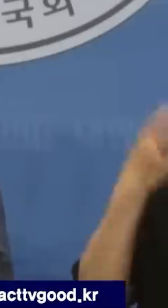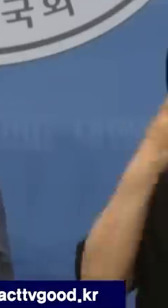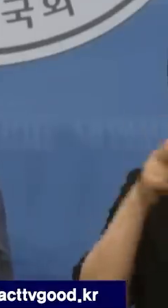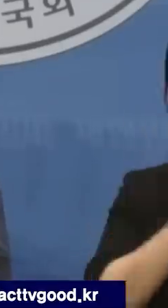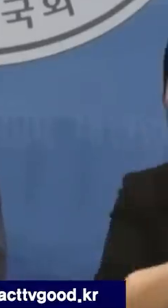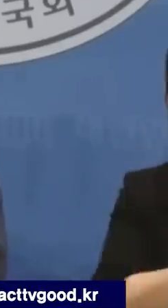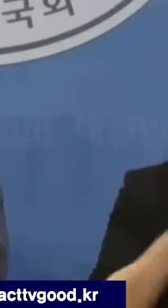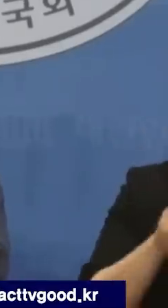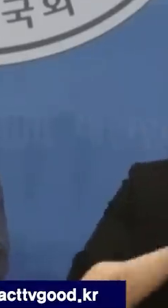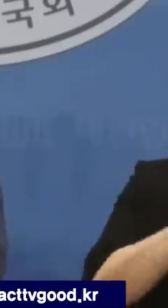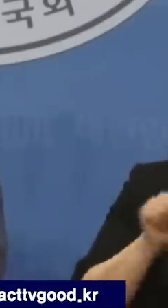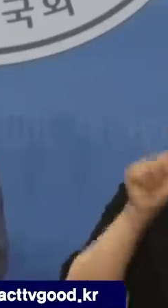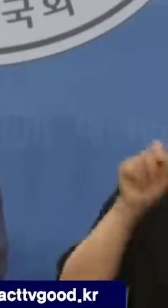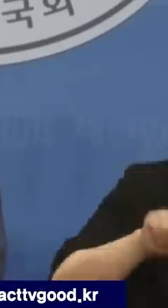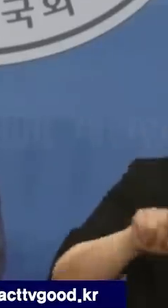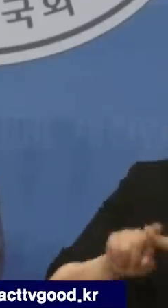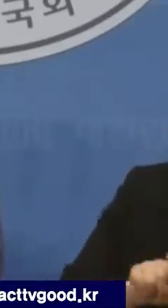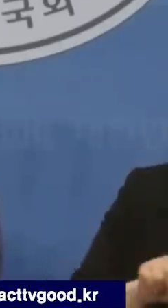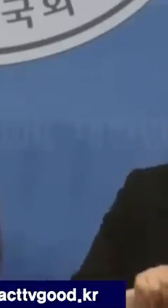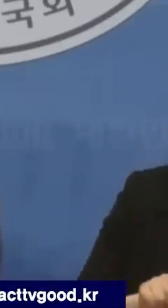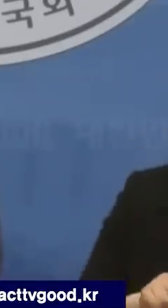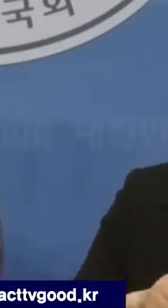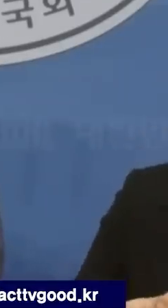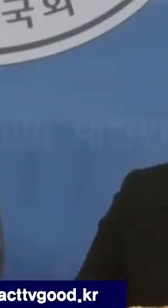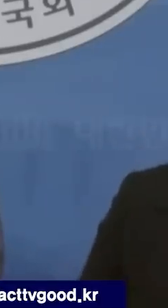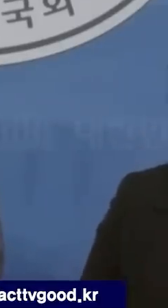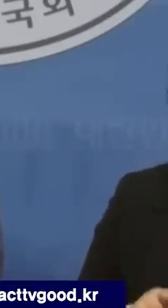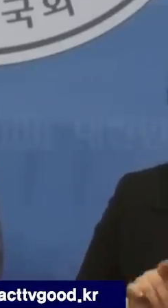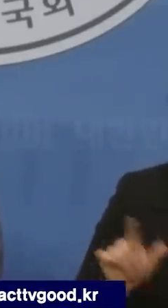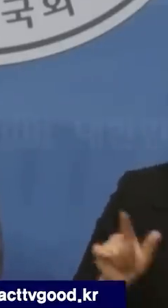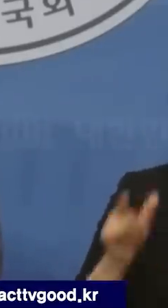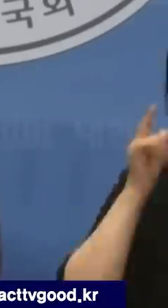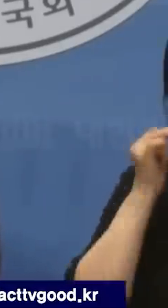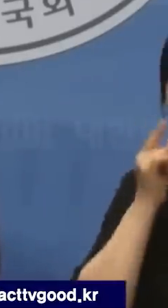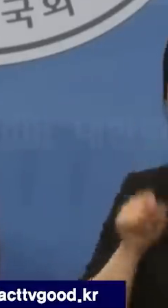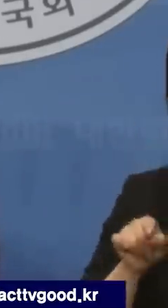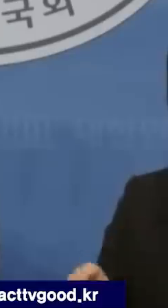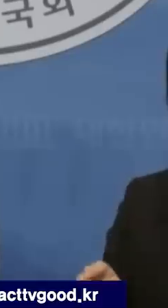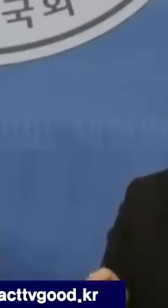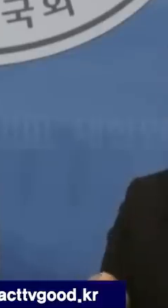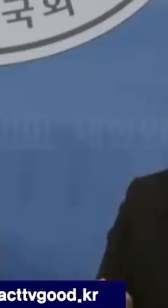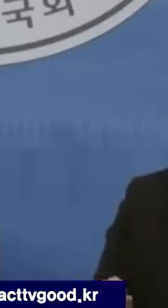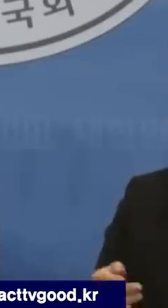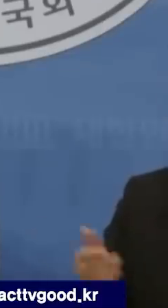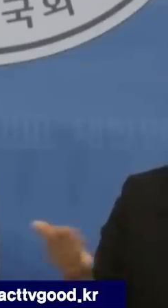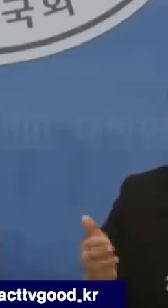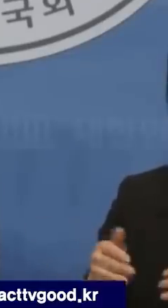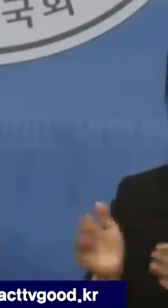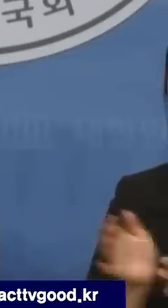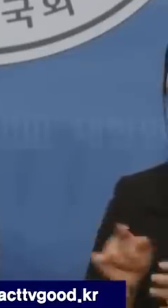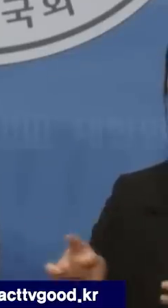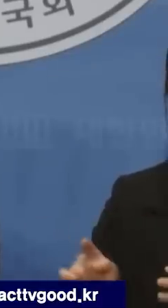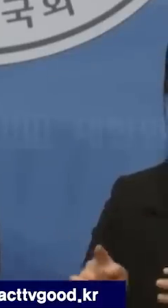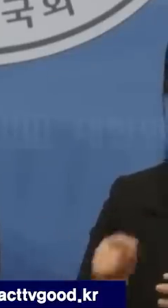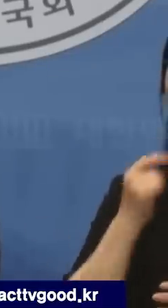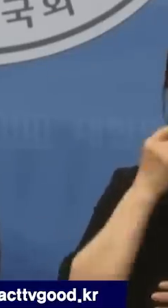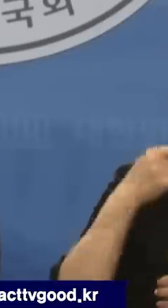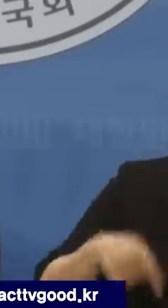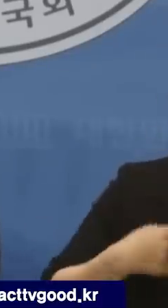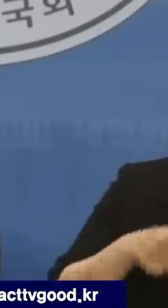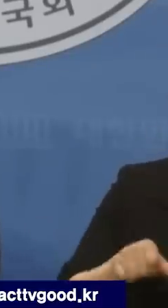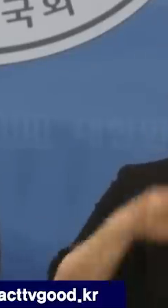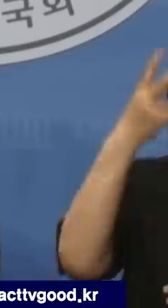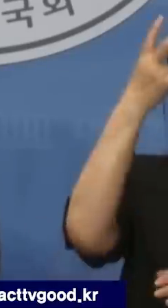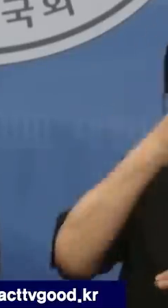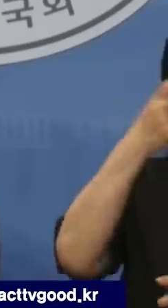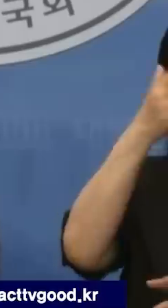시민방사능감시센터와 환경운동연합이 2022년 일본 후생노동성의 방사능 물질 검사